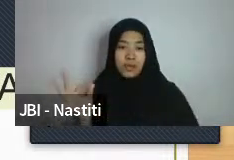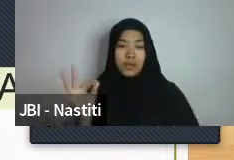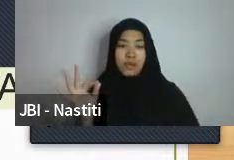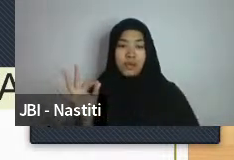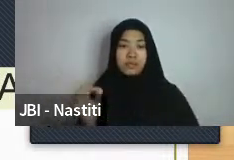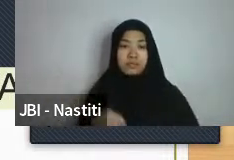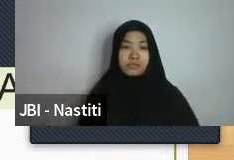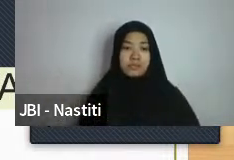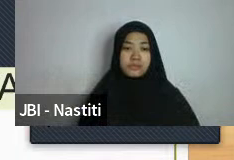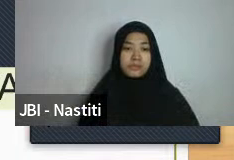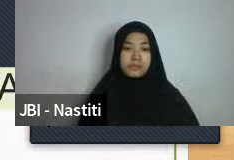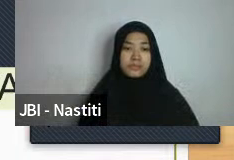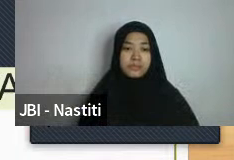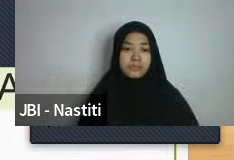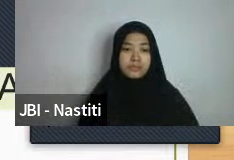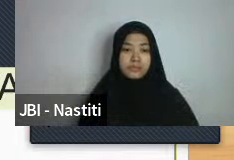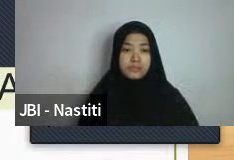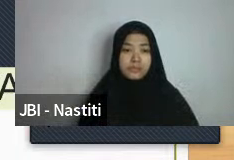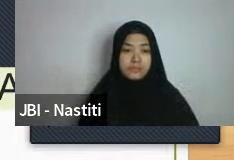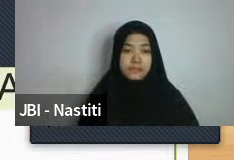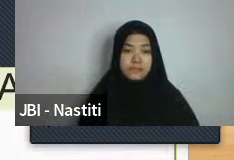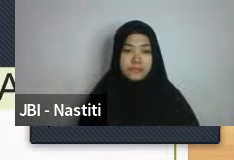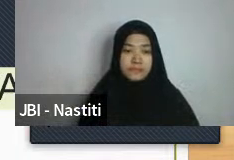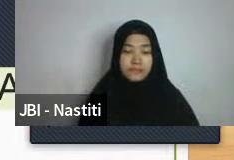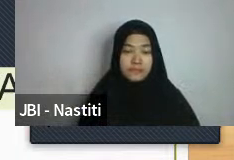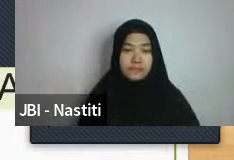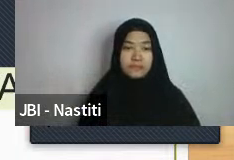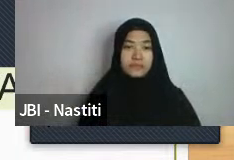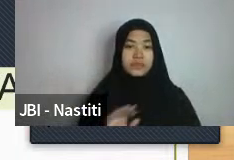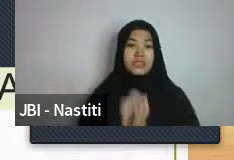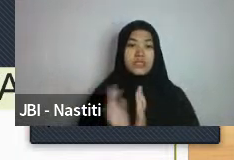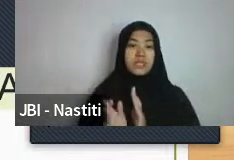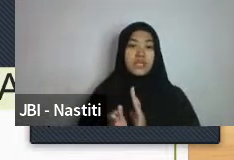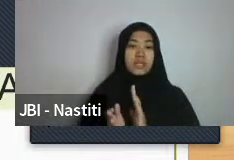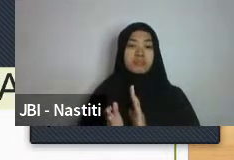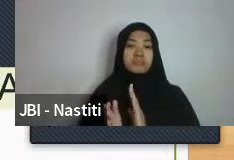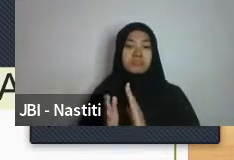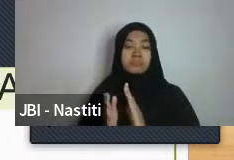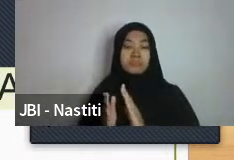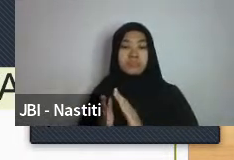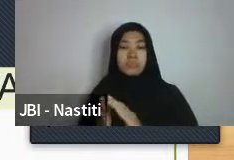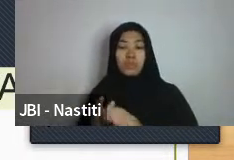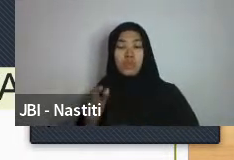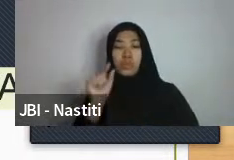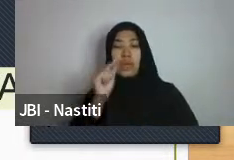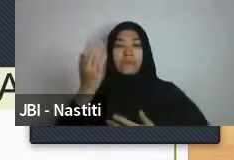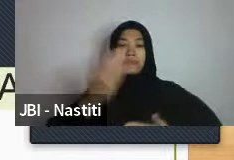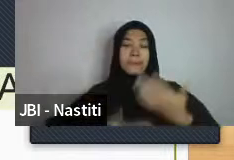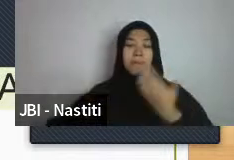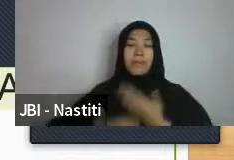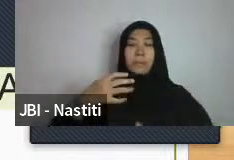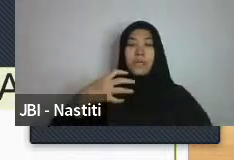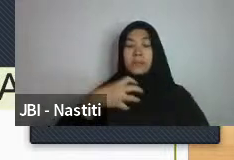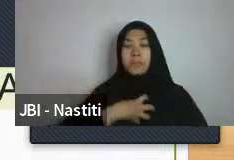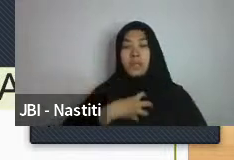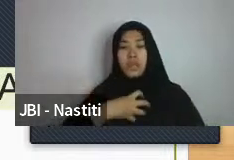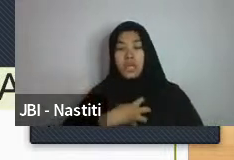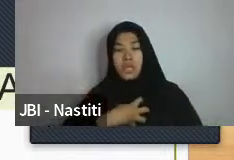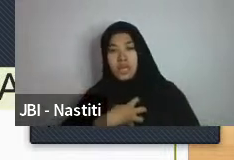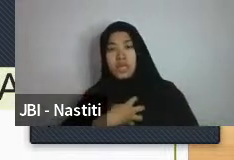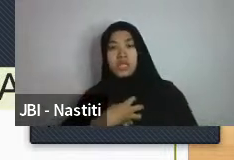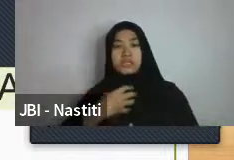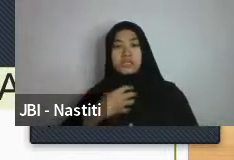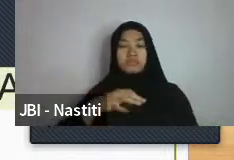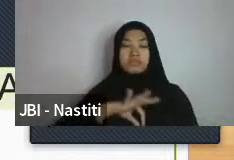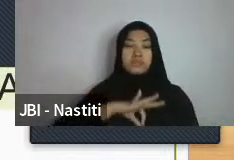di keluarga, ada di komunitas. Jadi teman-teman disabilitas mental, pasien yang gangguan jiwa itu ada paling banyak